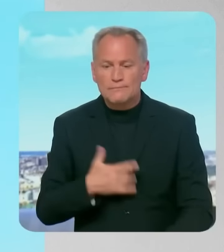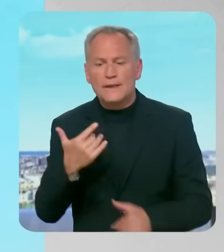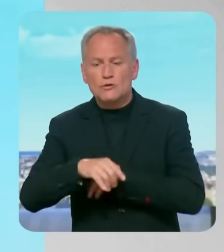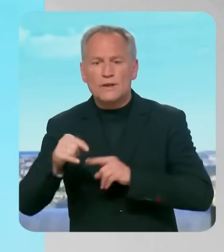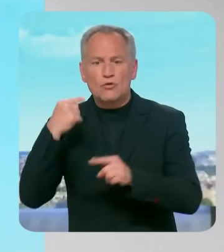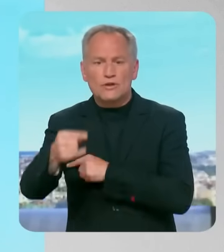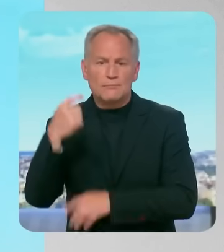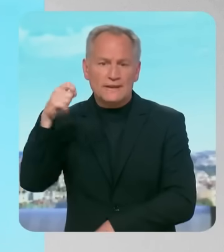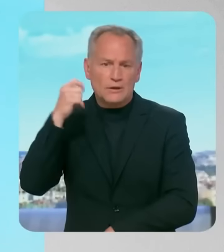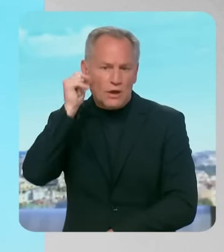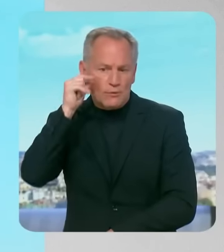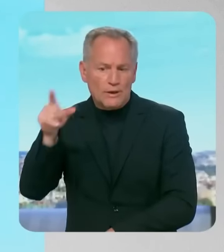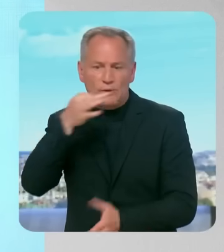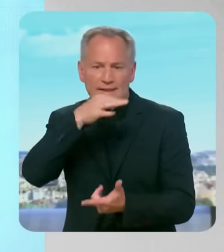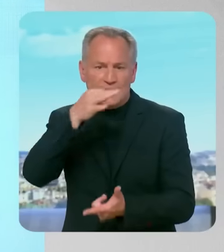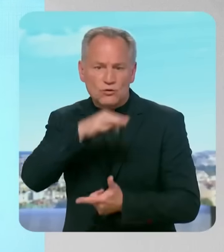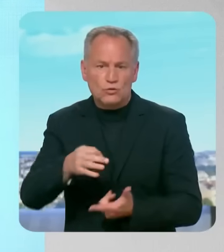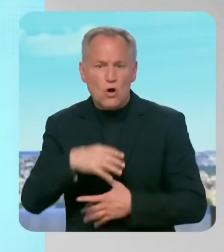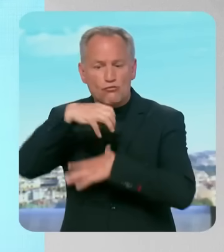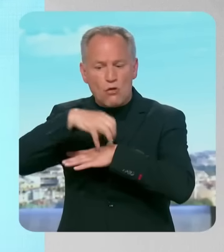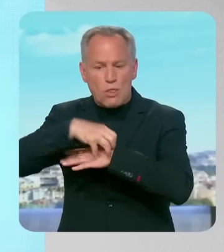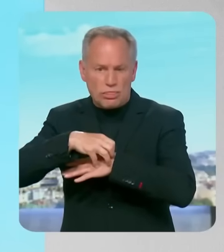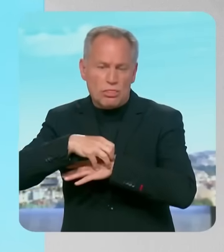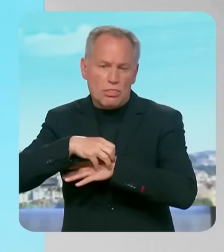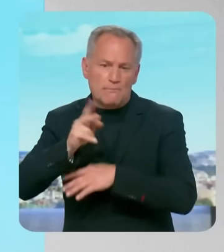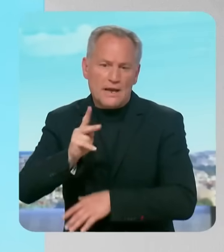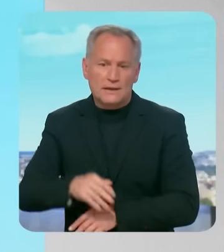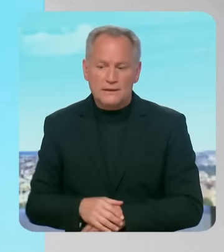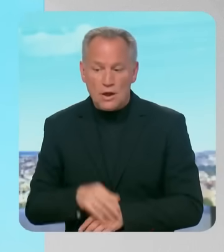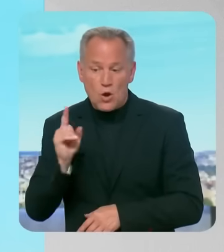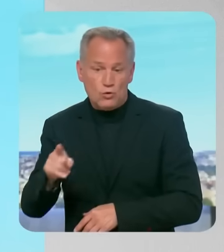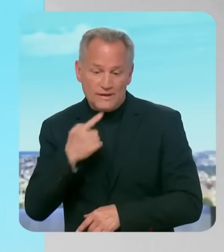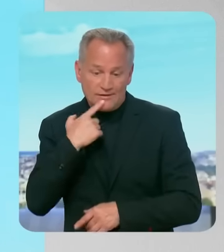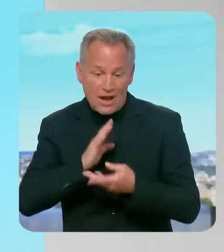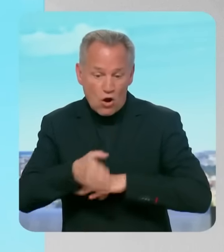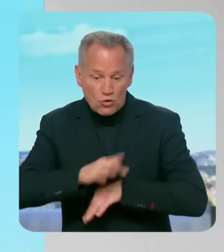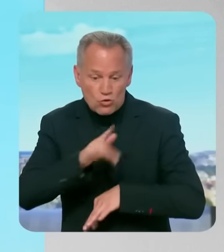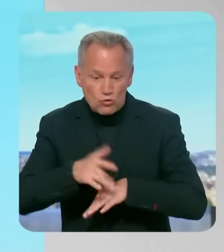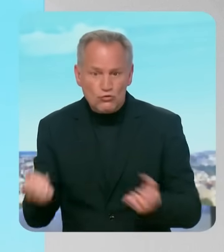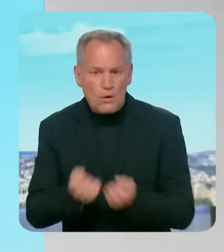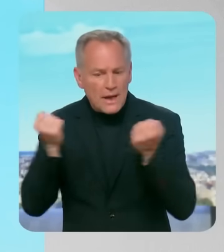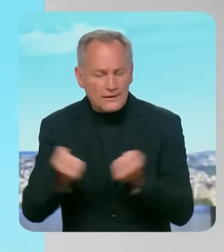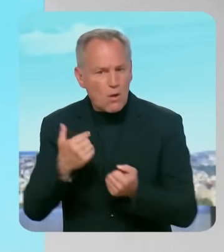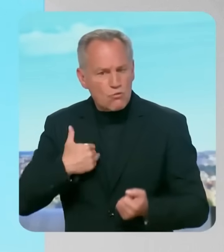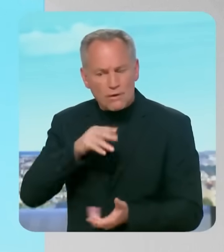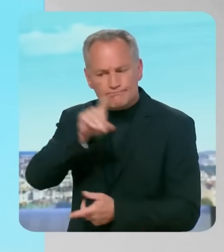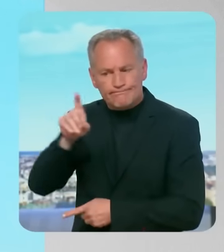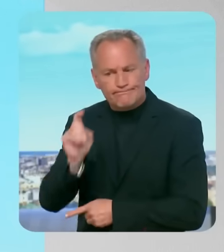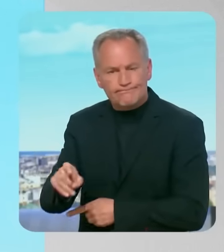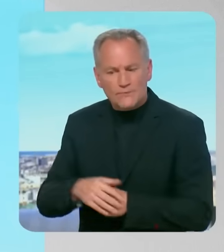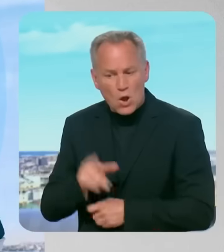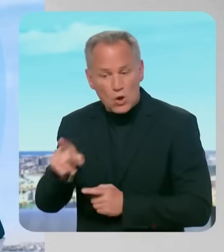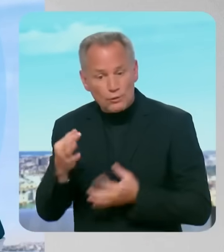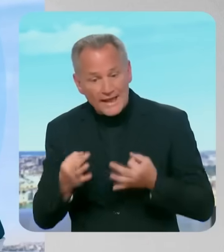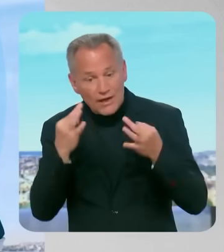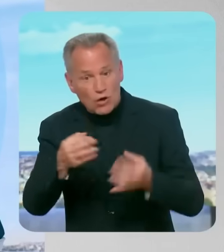prochaine. Son discours de la Sorbonne bis qui va marquer de facto son entrée en campagne. Je pose la question, est-ce que son temps de parole